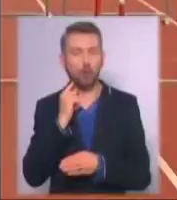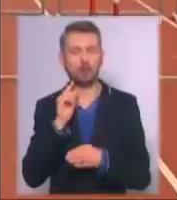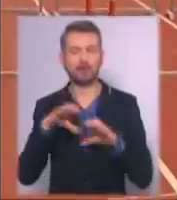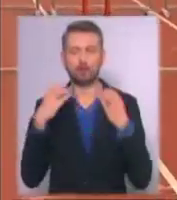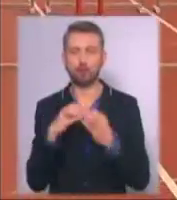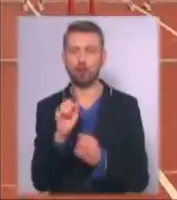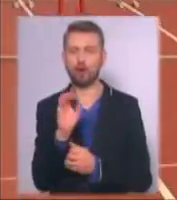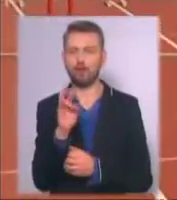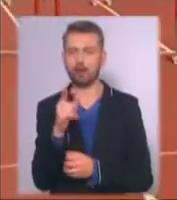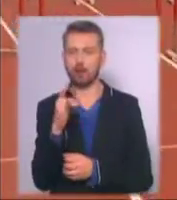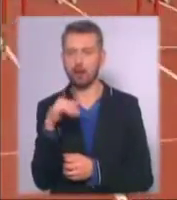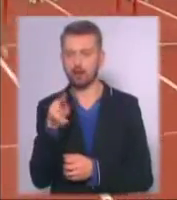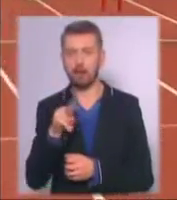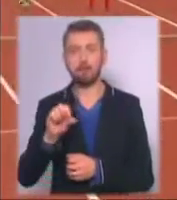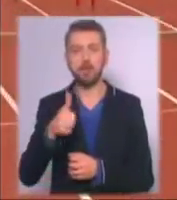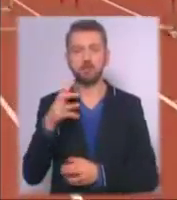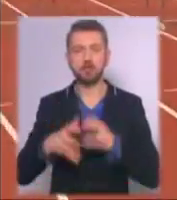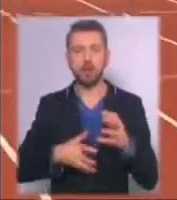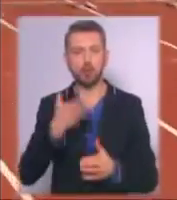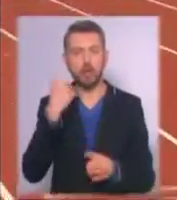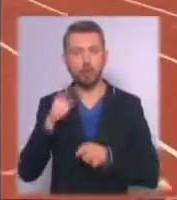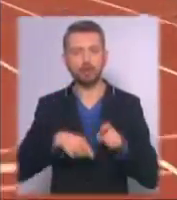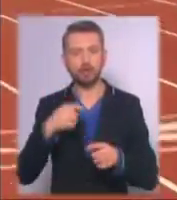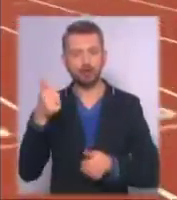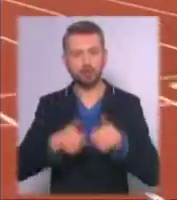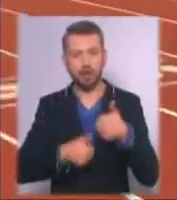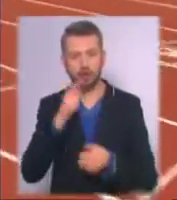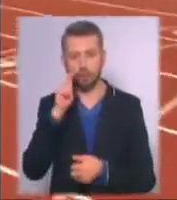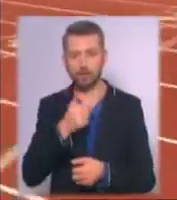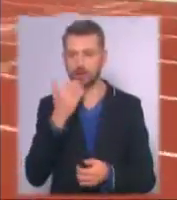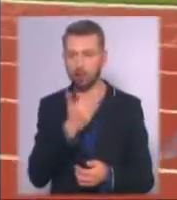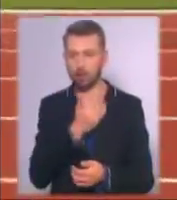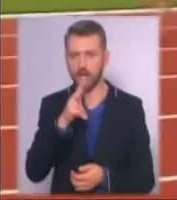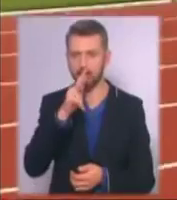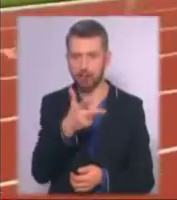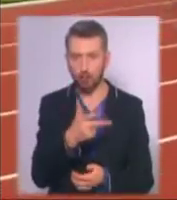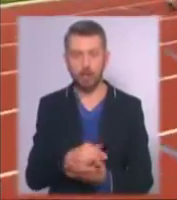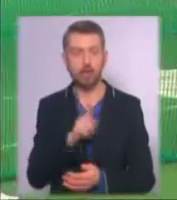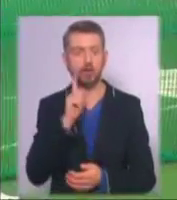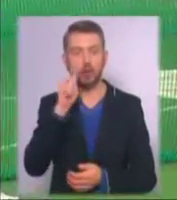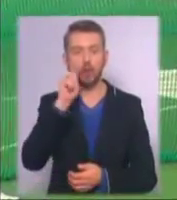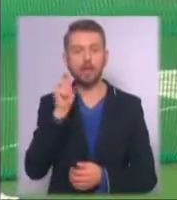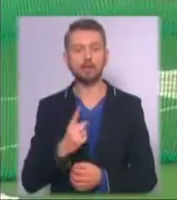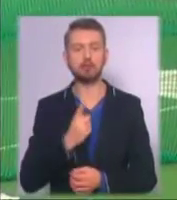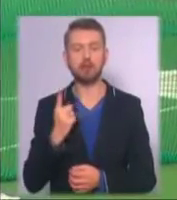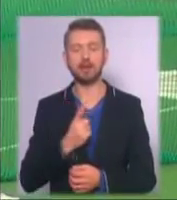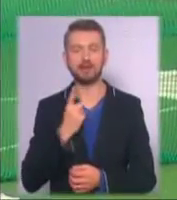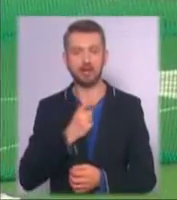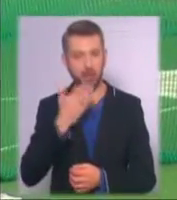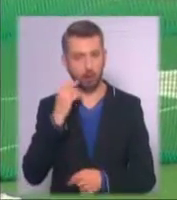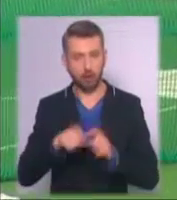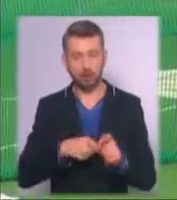також перші міжнародні легкоатлетичні змагання в Україні за останні 3 роки. Юні українські майстри королеви спорту